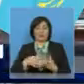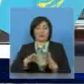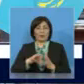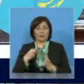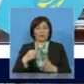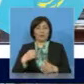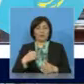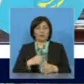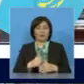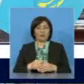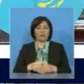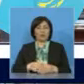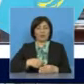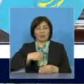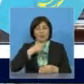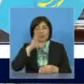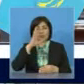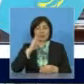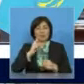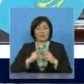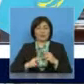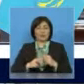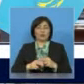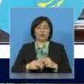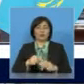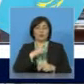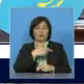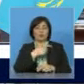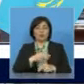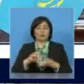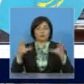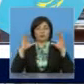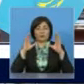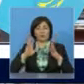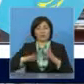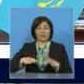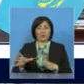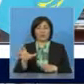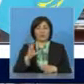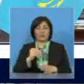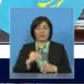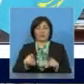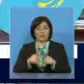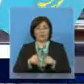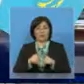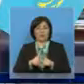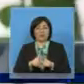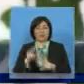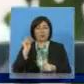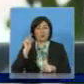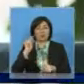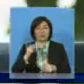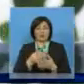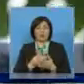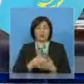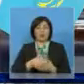Старший брат мой закончил мединститут, и по его стопам пошли мы в эту сферу, и ни в чем, конечно, я не жалею.